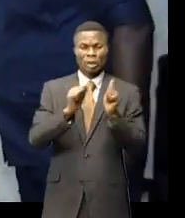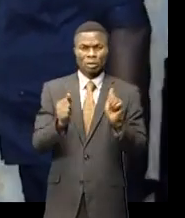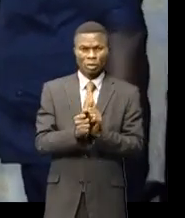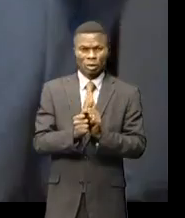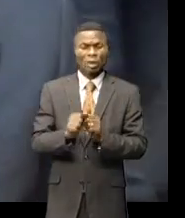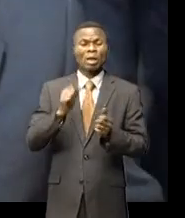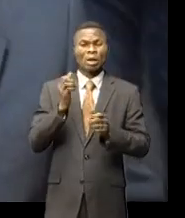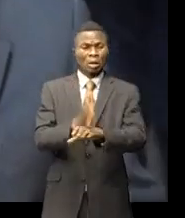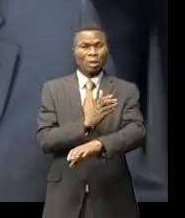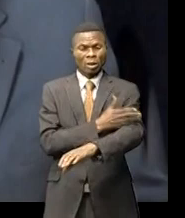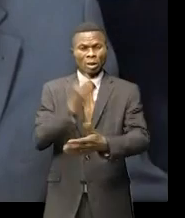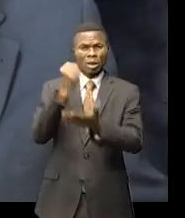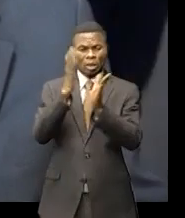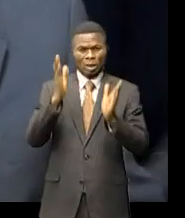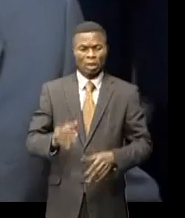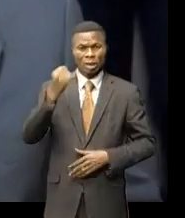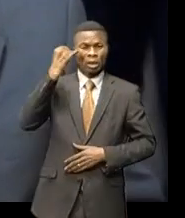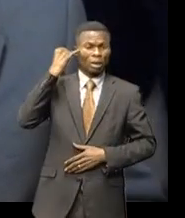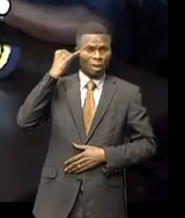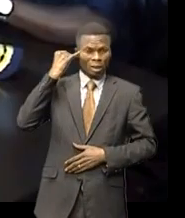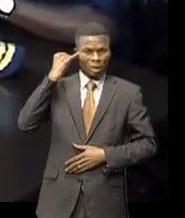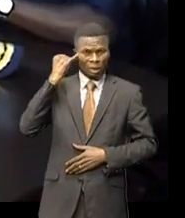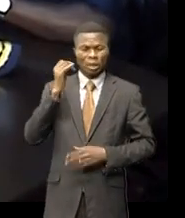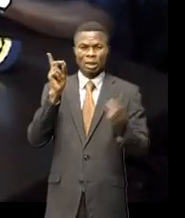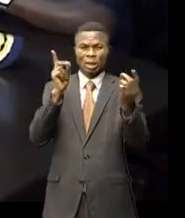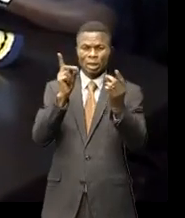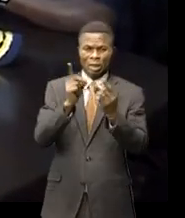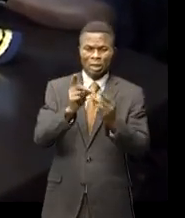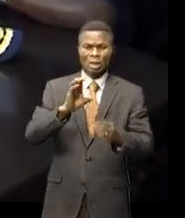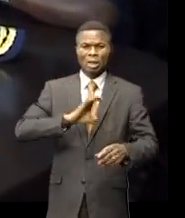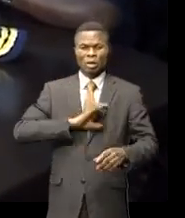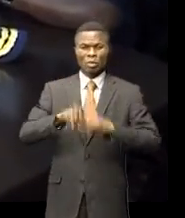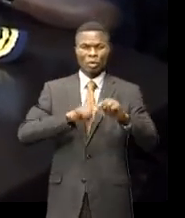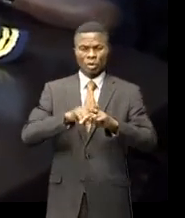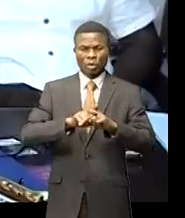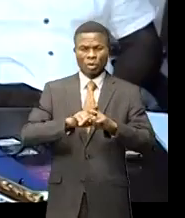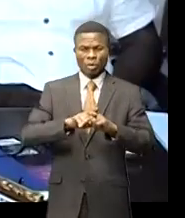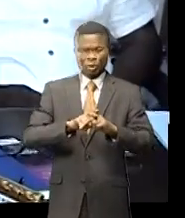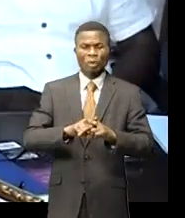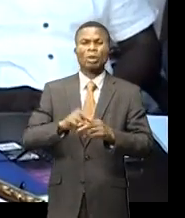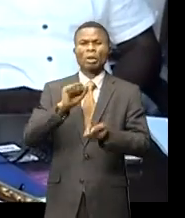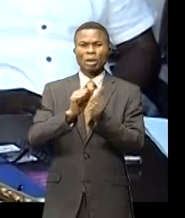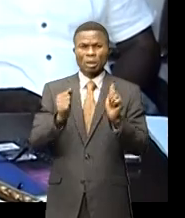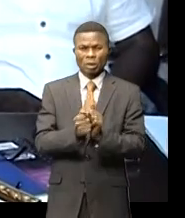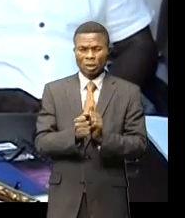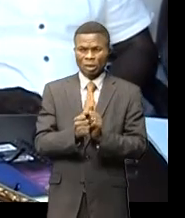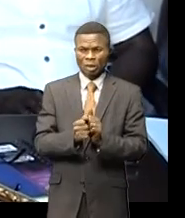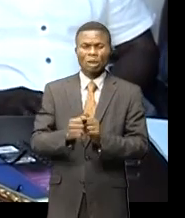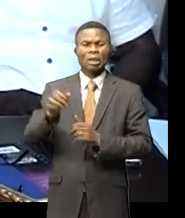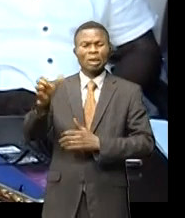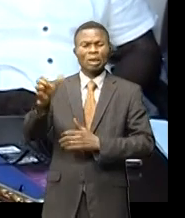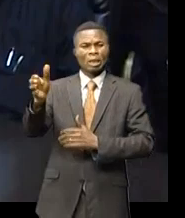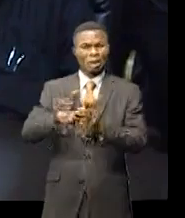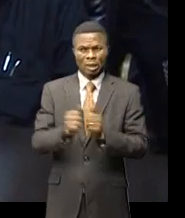les événements, l'ambassadeur de l'Inde s'en remet à la police de Kinshasa. L'Infox. Il n'est pas sur l'info. Il n'y a